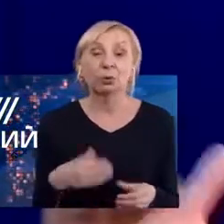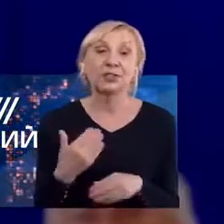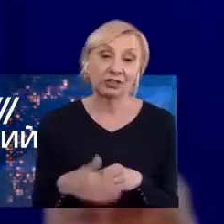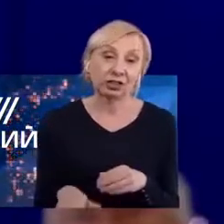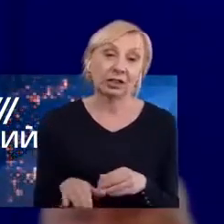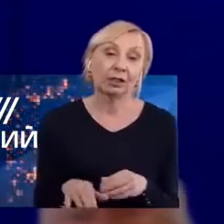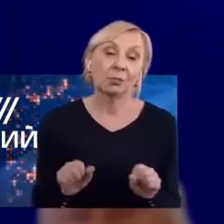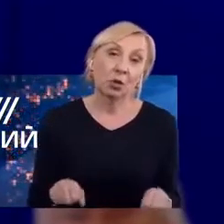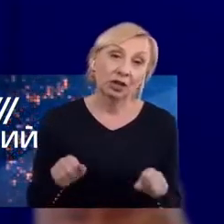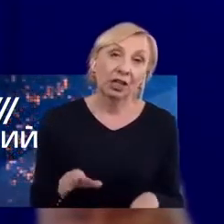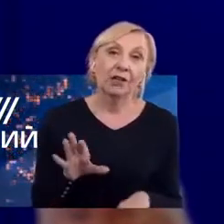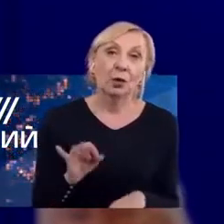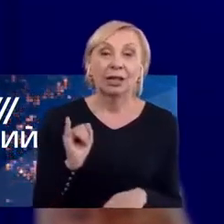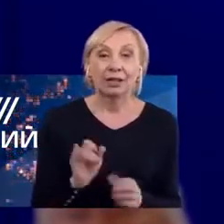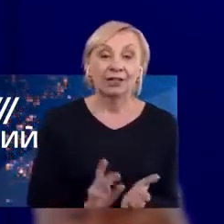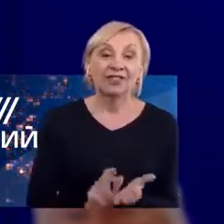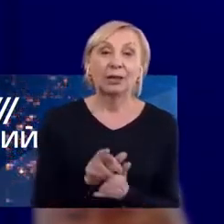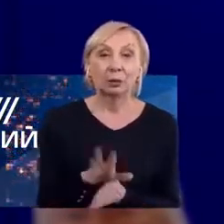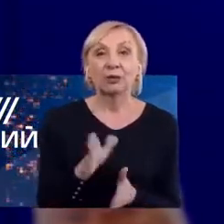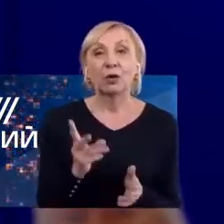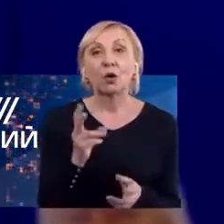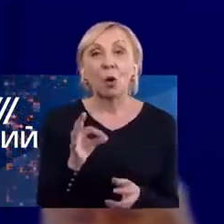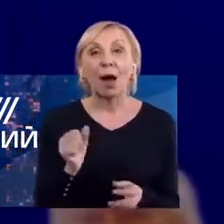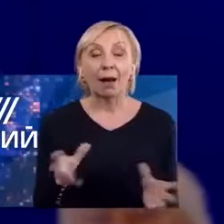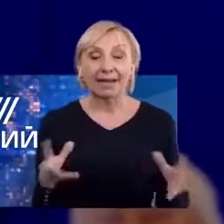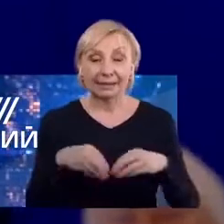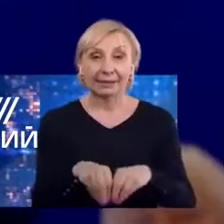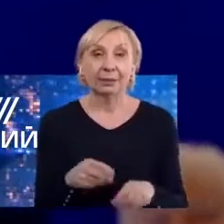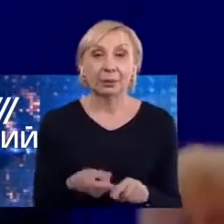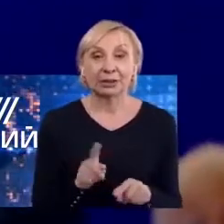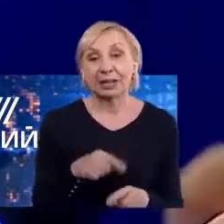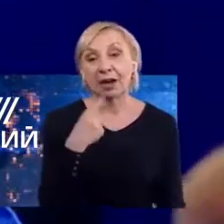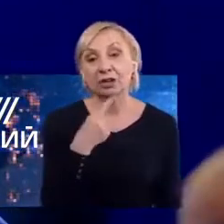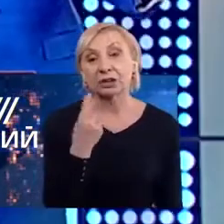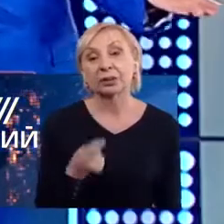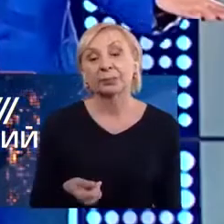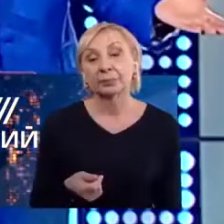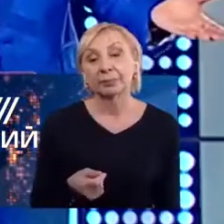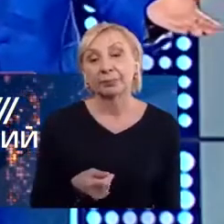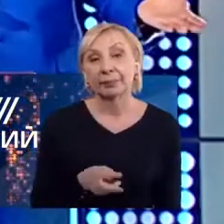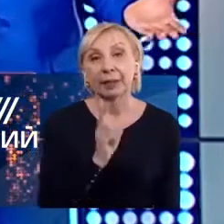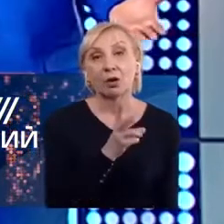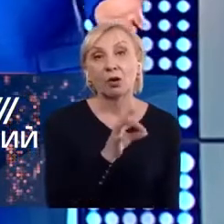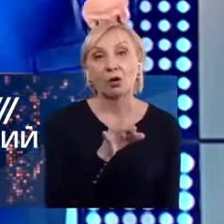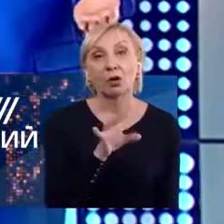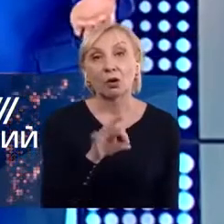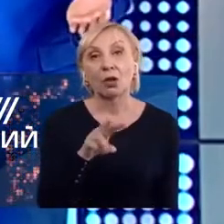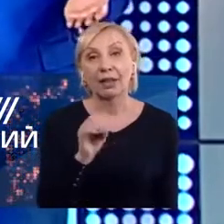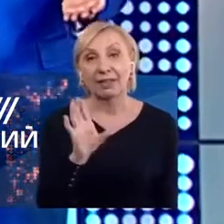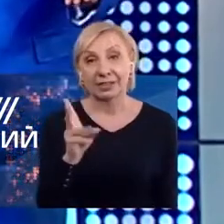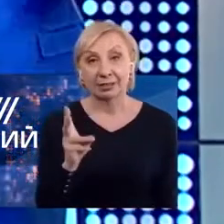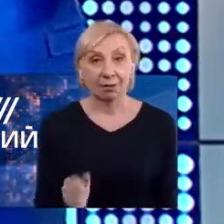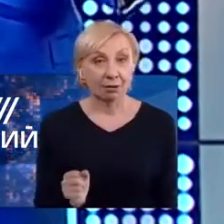там, можливо і війдуть в коаліцію. Ну, про це, зокрема, декларує, наприклад, та сама Королевська, так, що